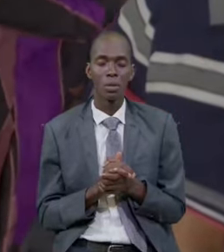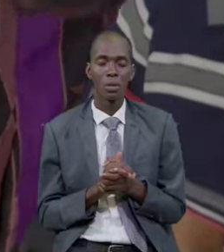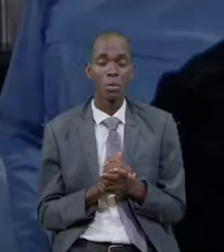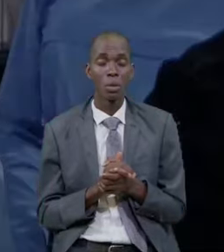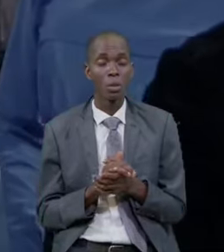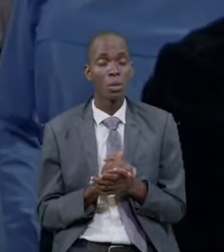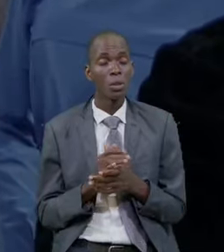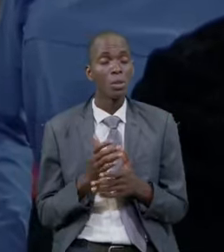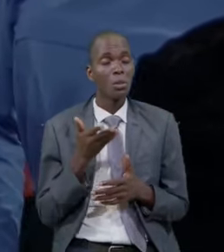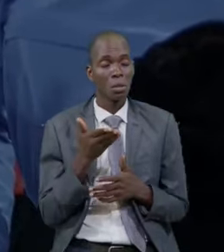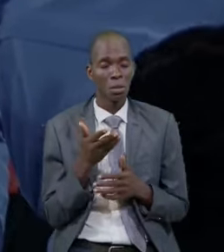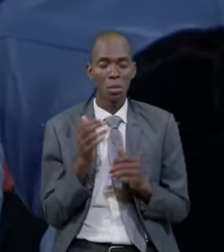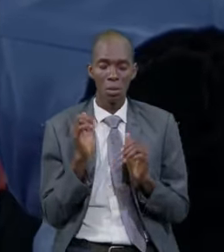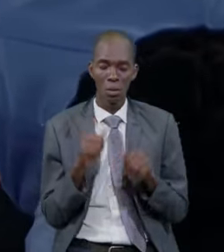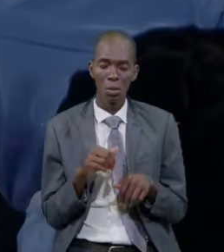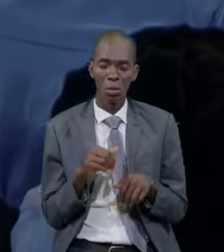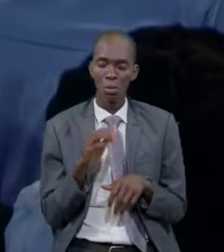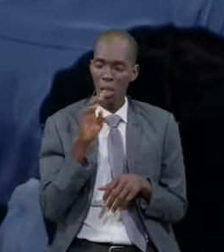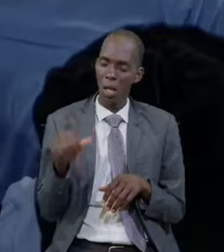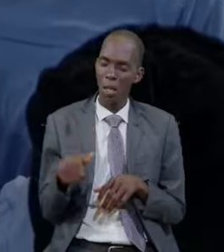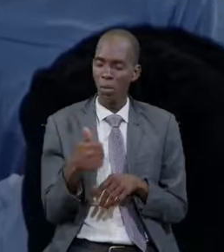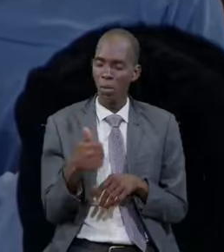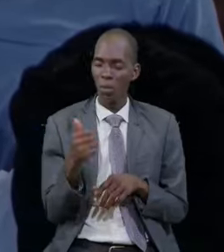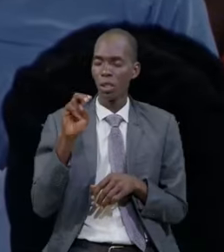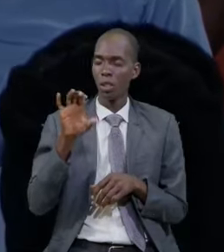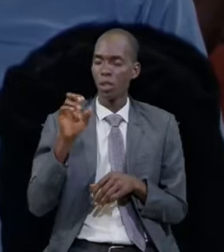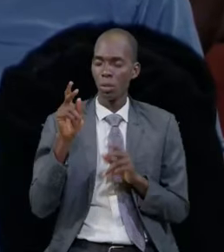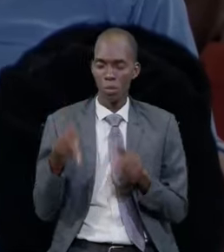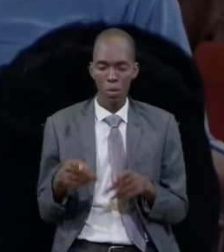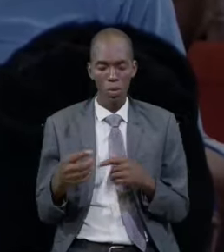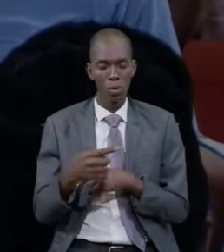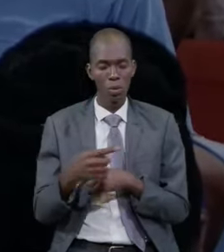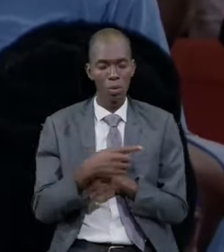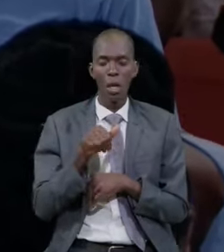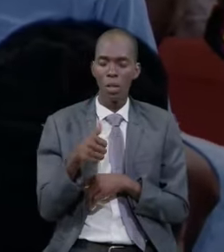Il peut y avoir un Enoch aujourd'hui, un Daniel aujourd'hui,